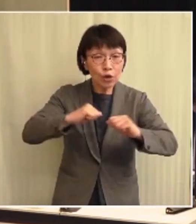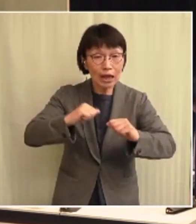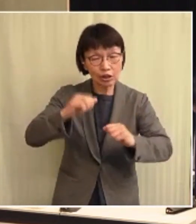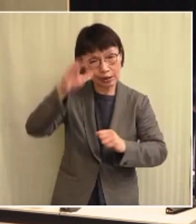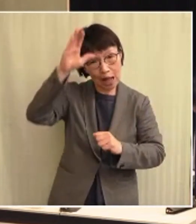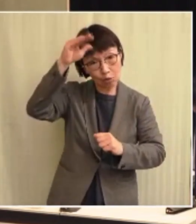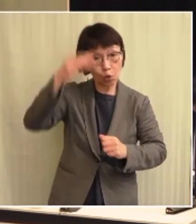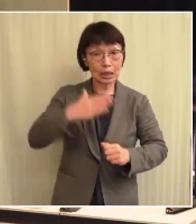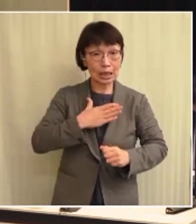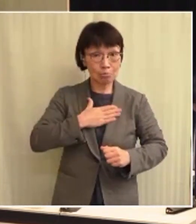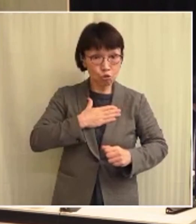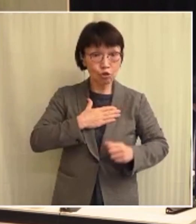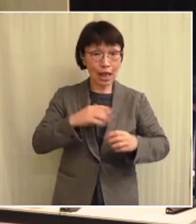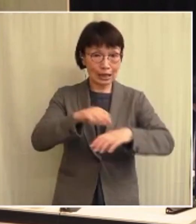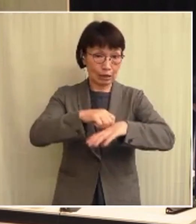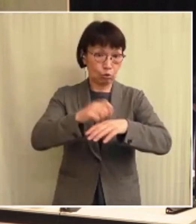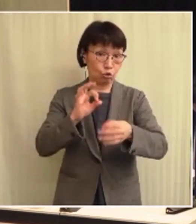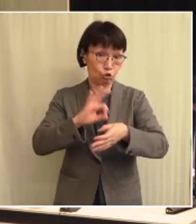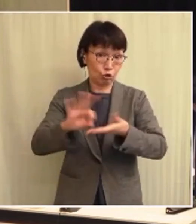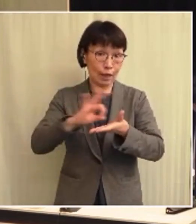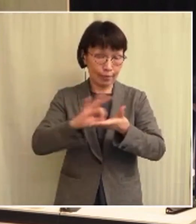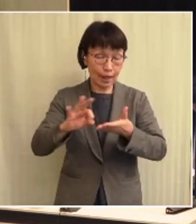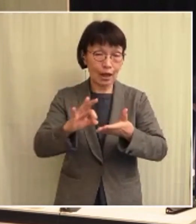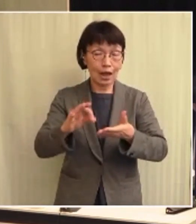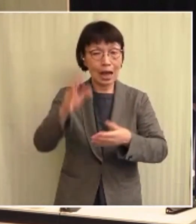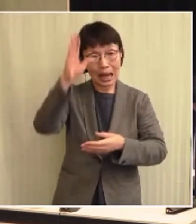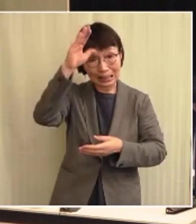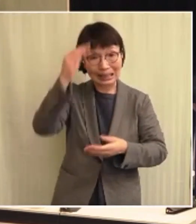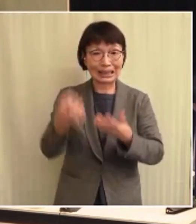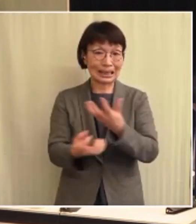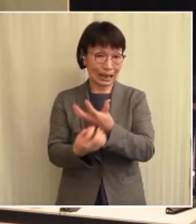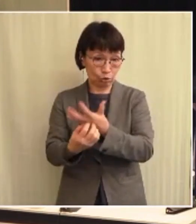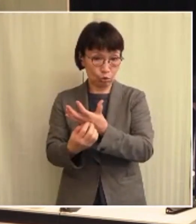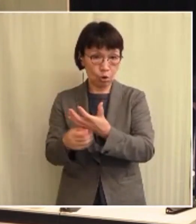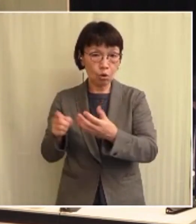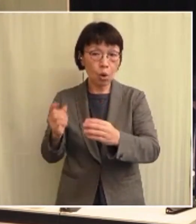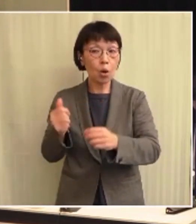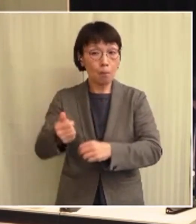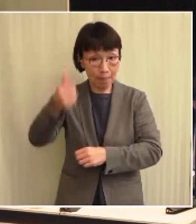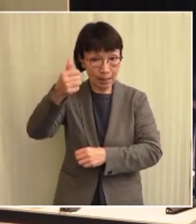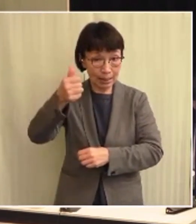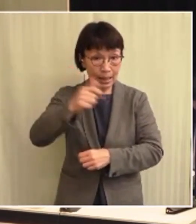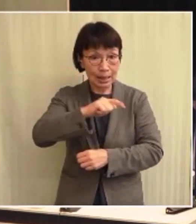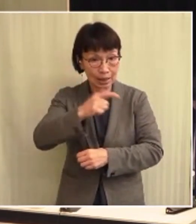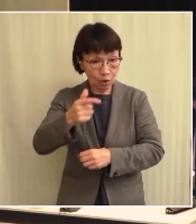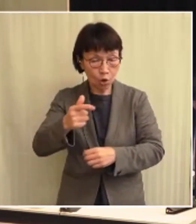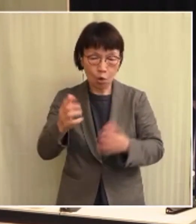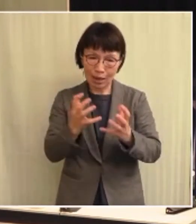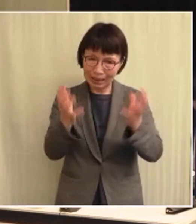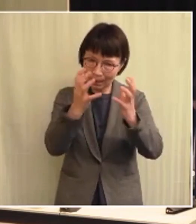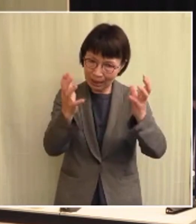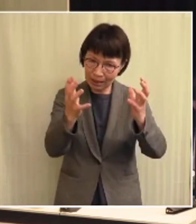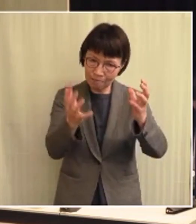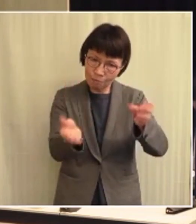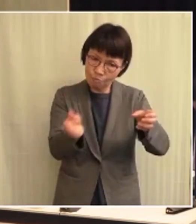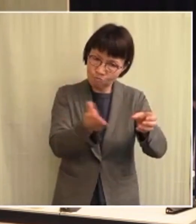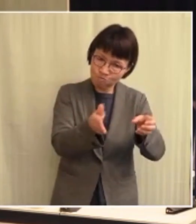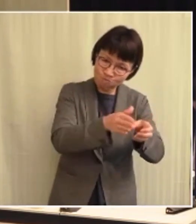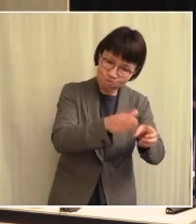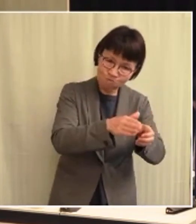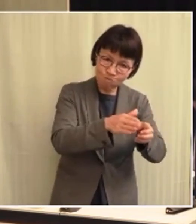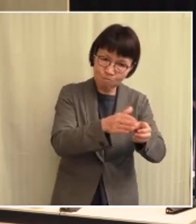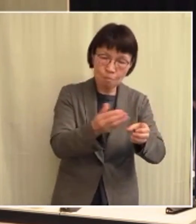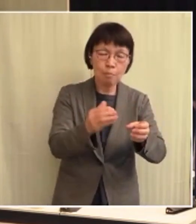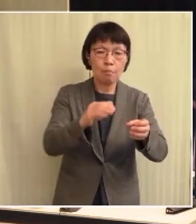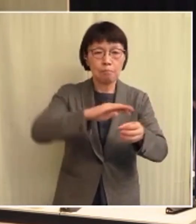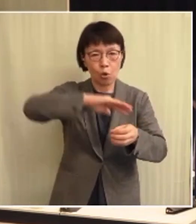ツでした。これをメインに据えつつ、飽きが来ないよう野菜をステーキや煮物などにして、ボリュームと味を両立させ